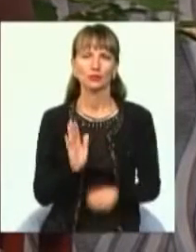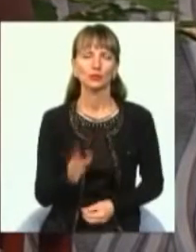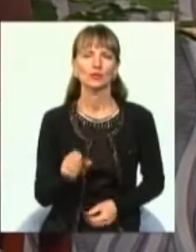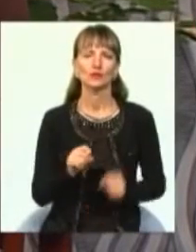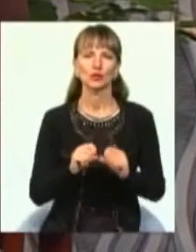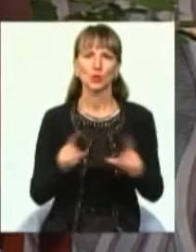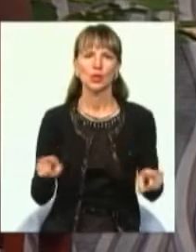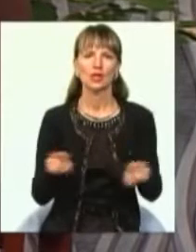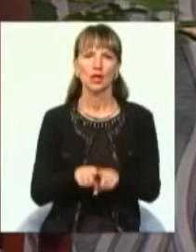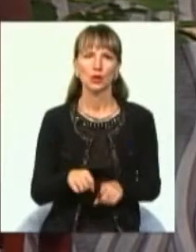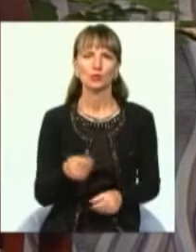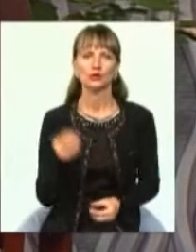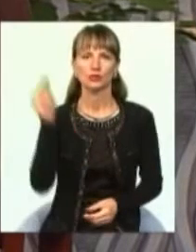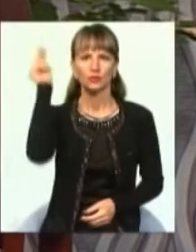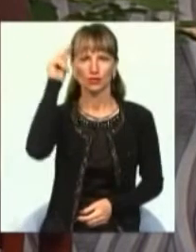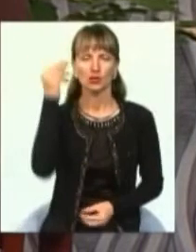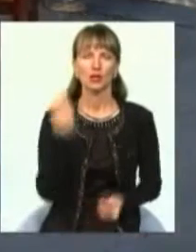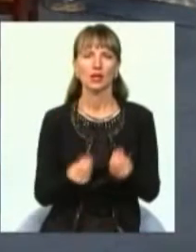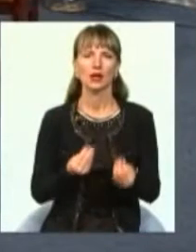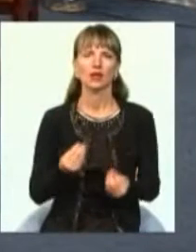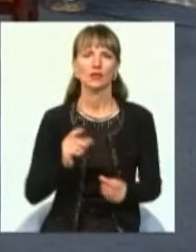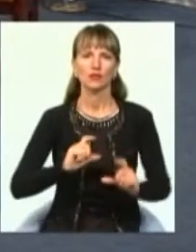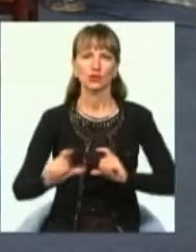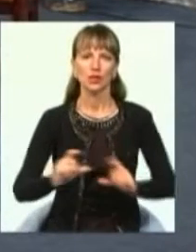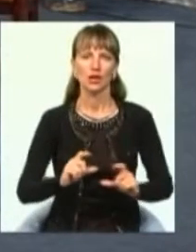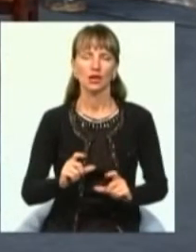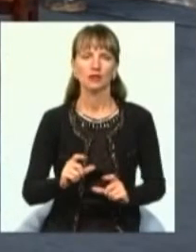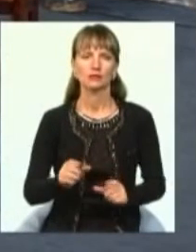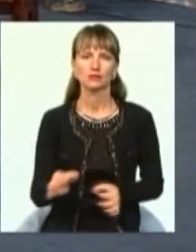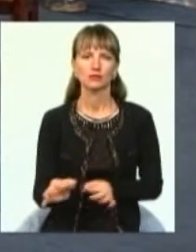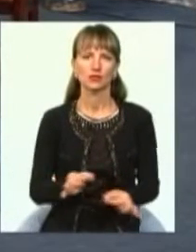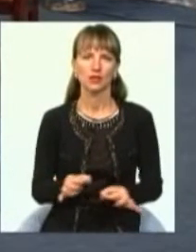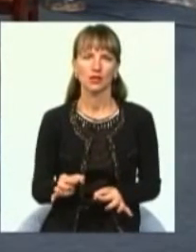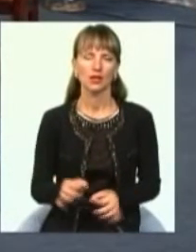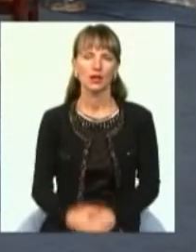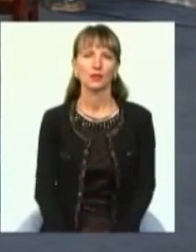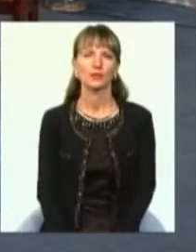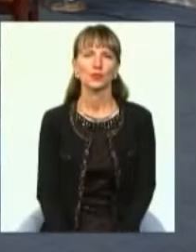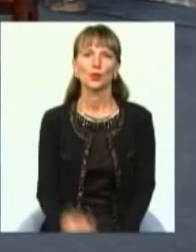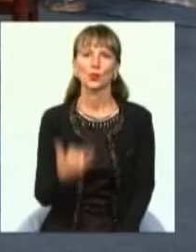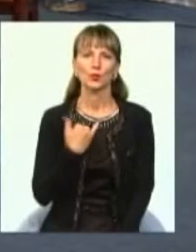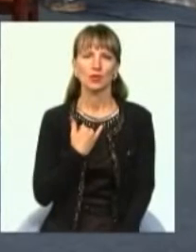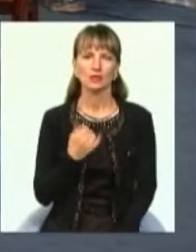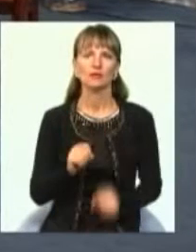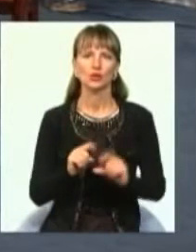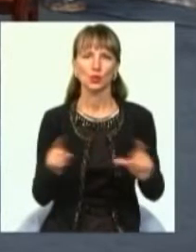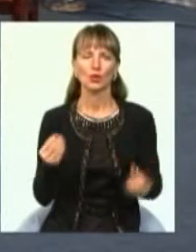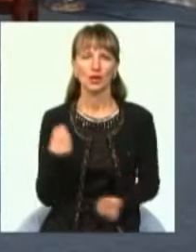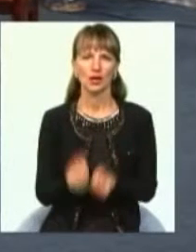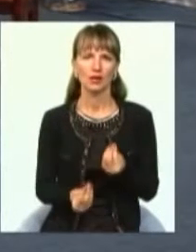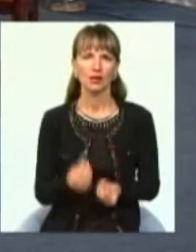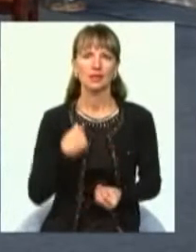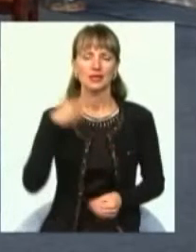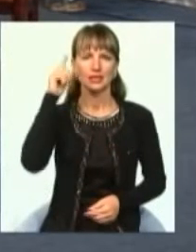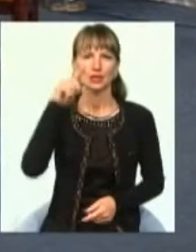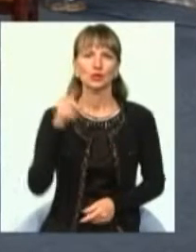також вивчають і грають в шахи, так? У вас в школі грають в шахи? У нас в школі не грають. Знаю,